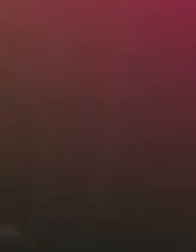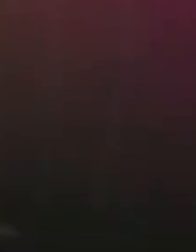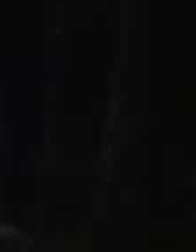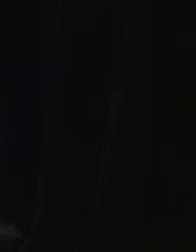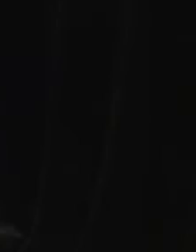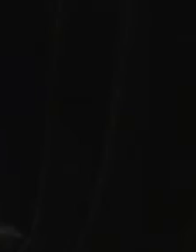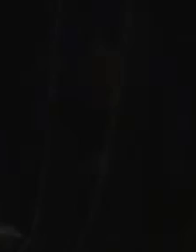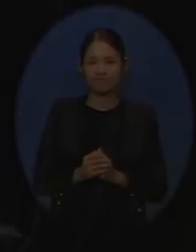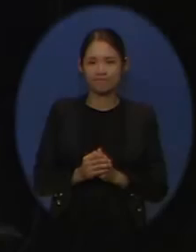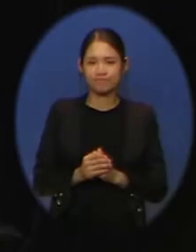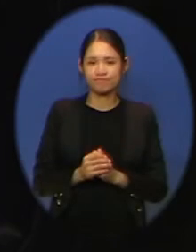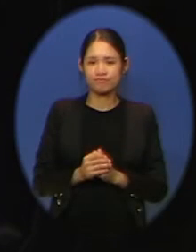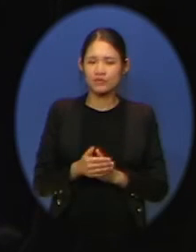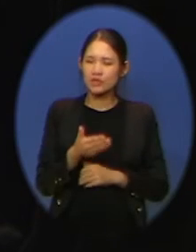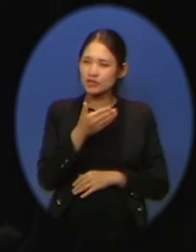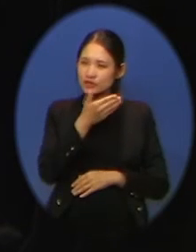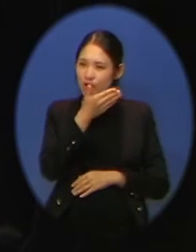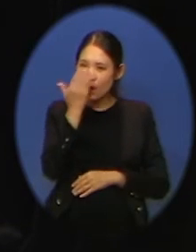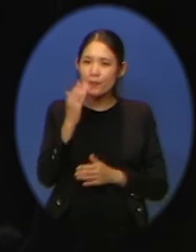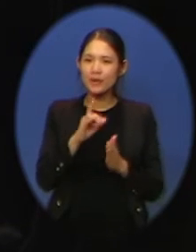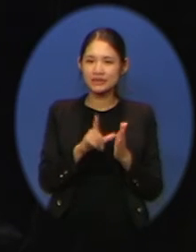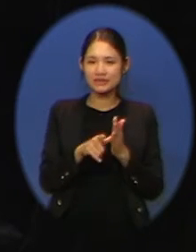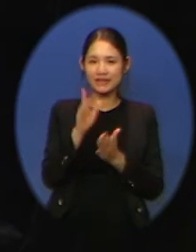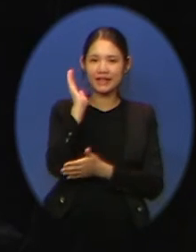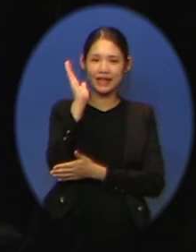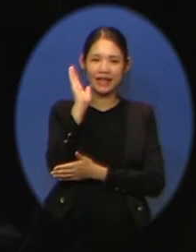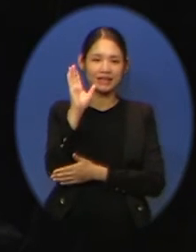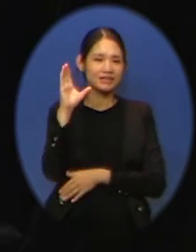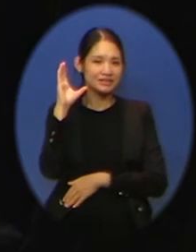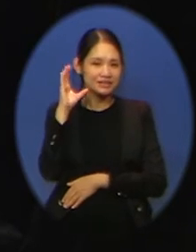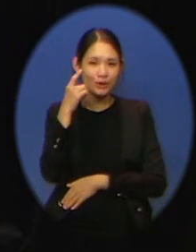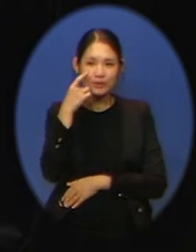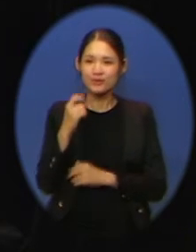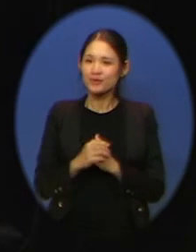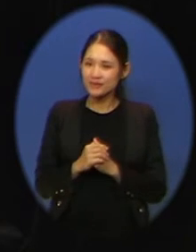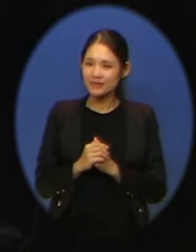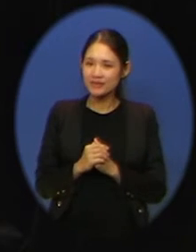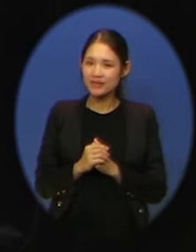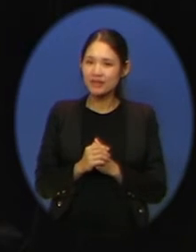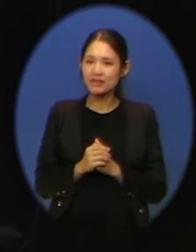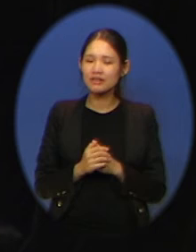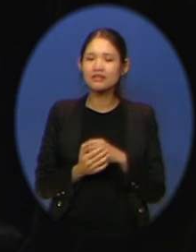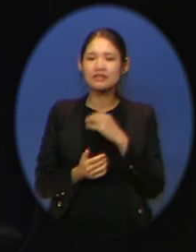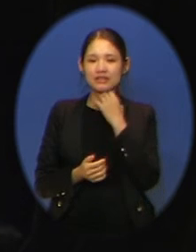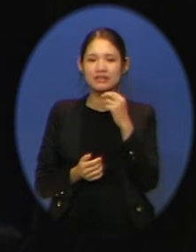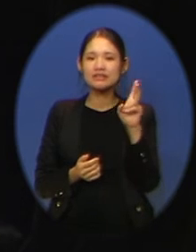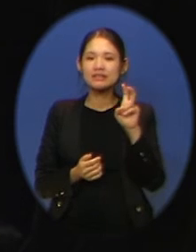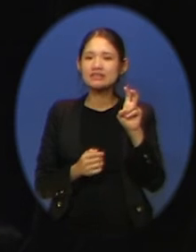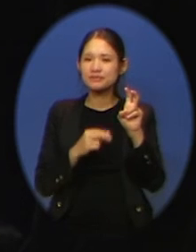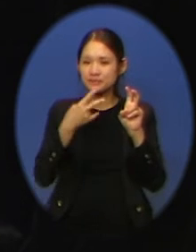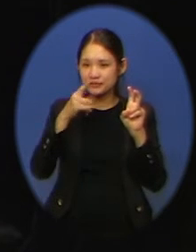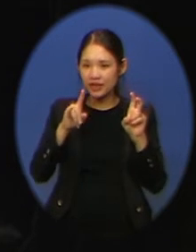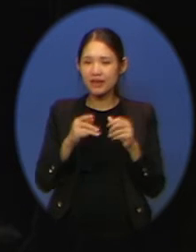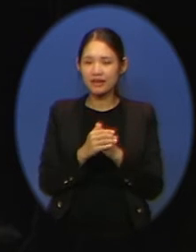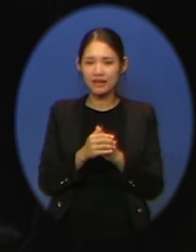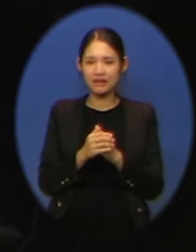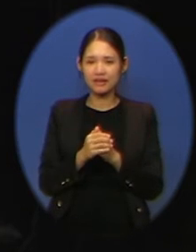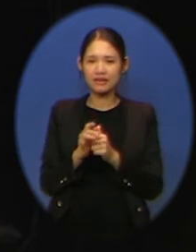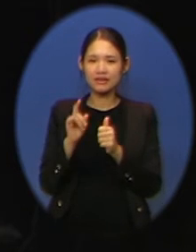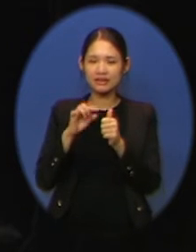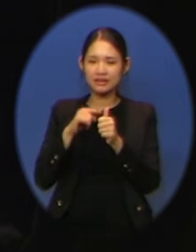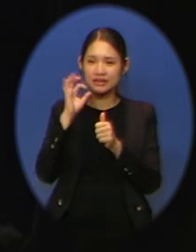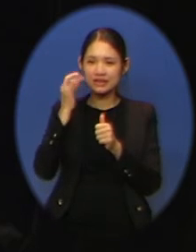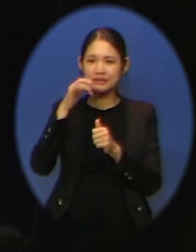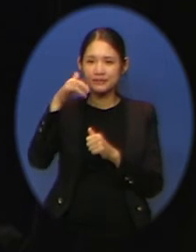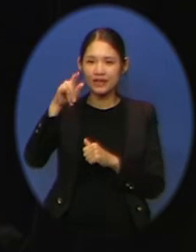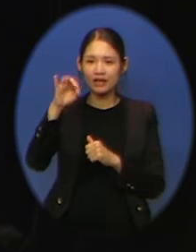자, 근데 그 젊은 시절 얘기를 좀 들어보도록 하겠습니다. 20대의 김창준, 그 다음에 또 그 전에 그